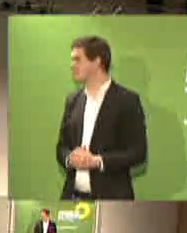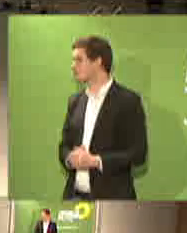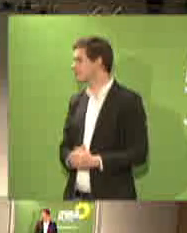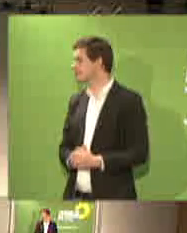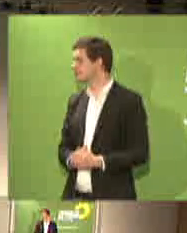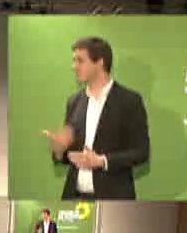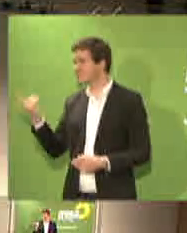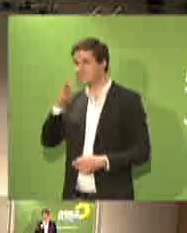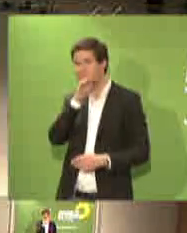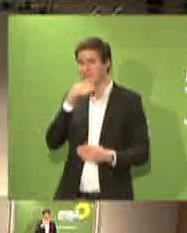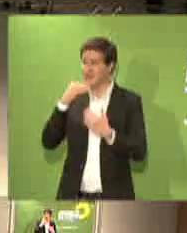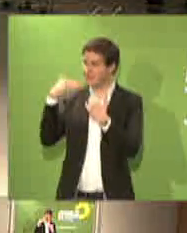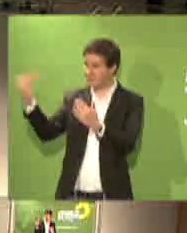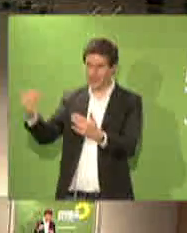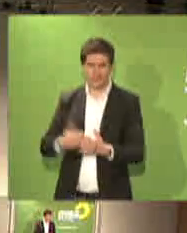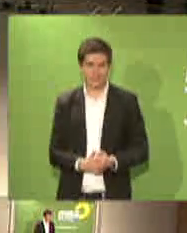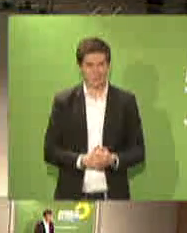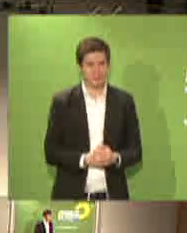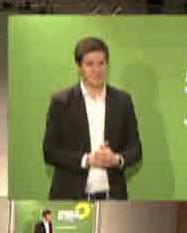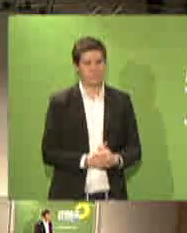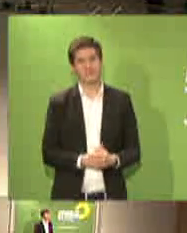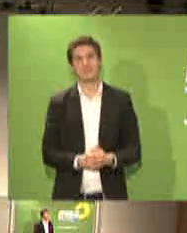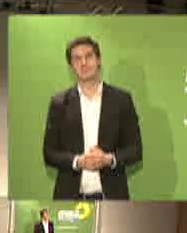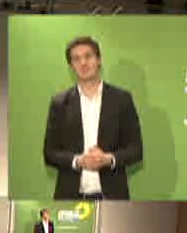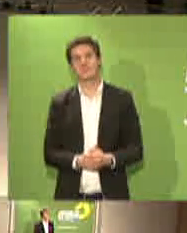Ja, vielen Dank, liebe Ulle.